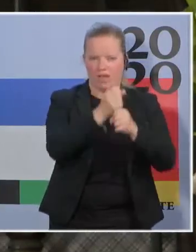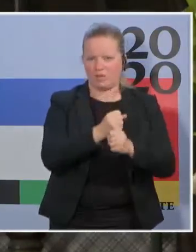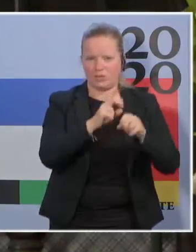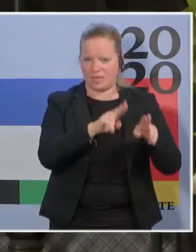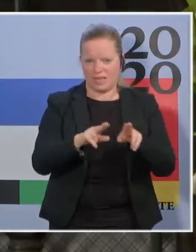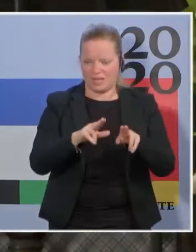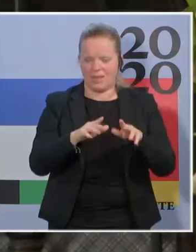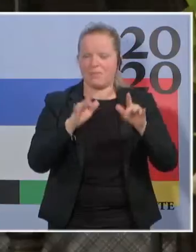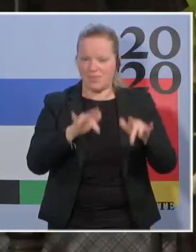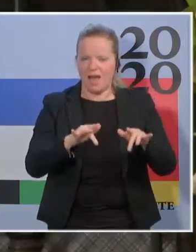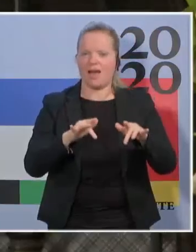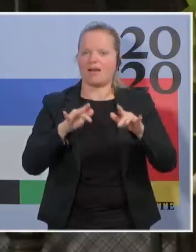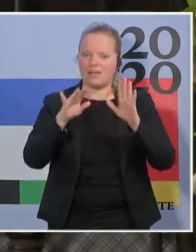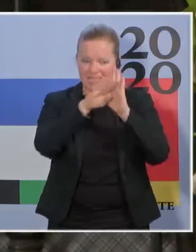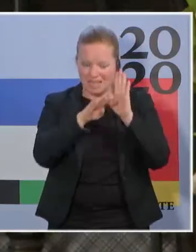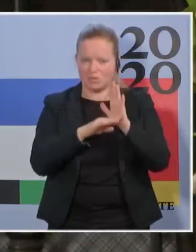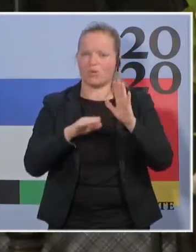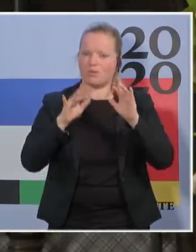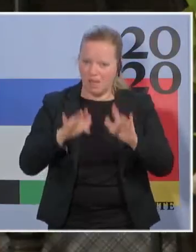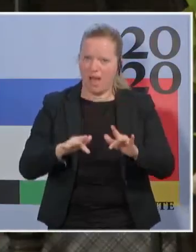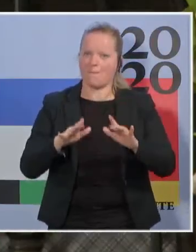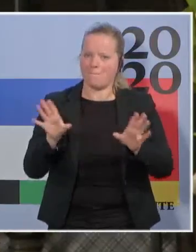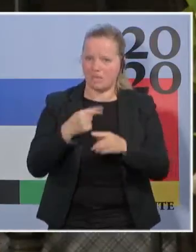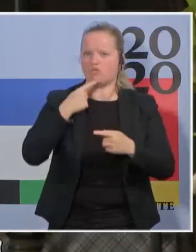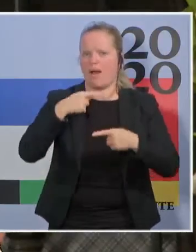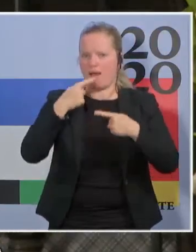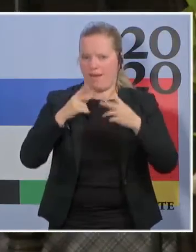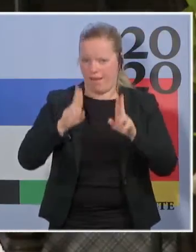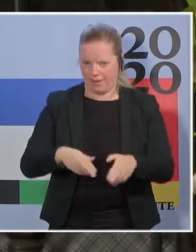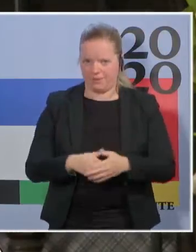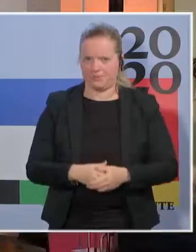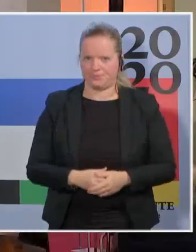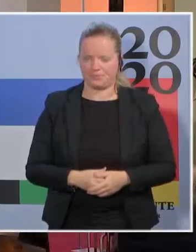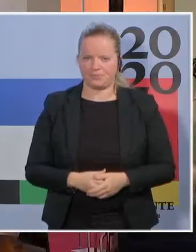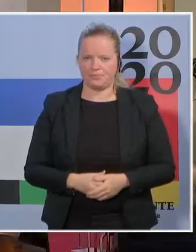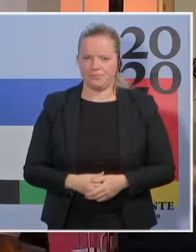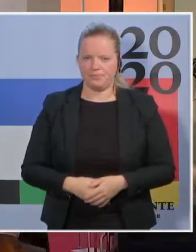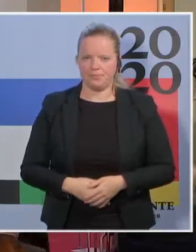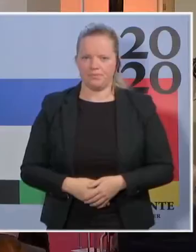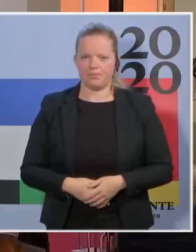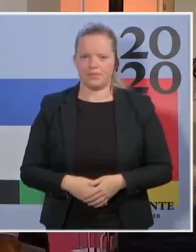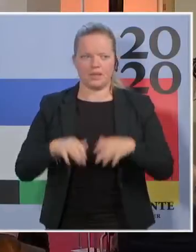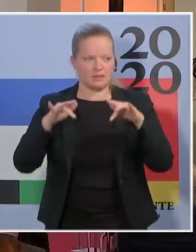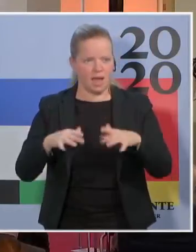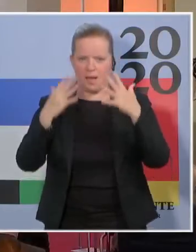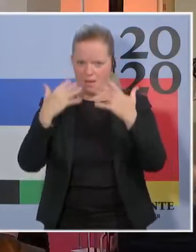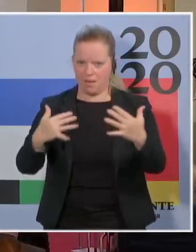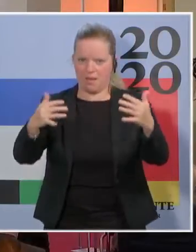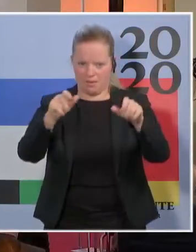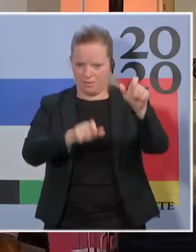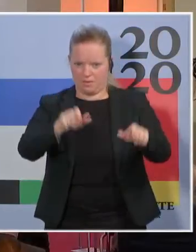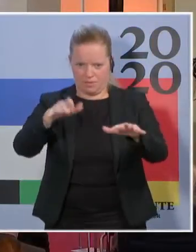ein gewisses Mitspracherecht hat. Das ist geteilt, wie Sie wahrscheinlich oder wie die Menschen hier in diesem Raum